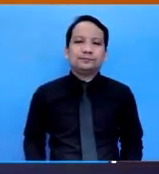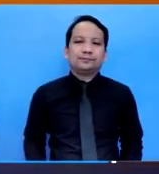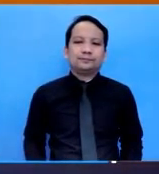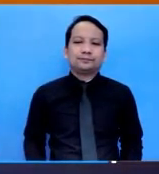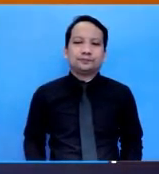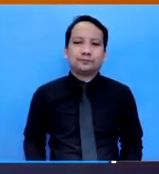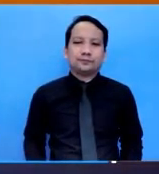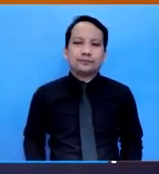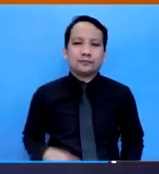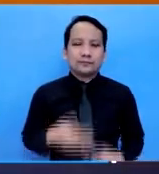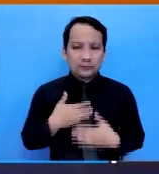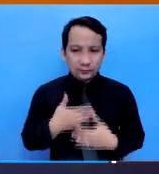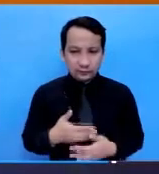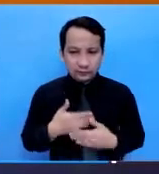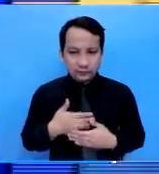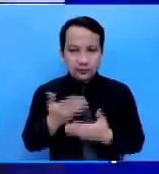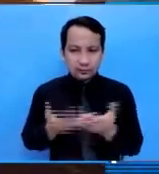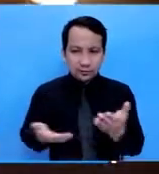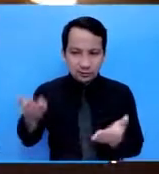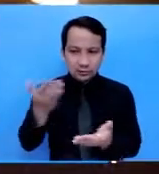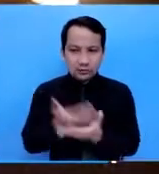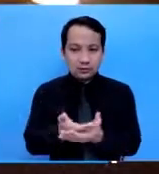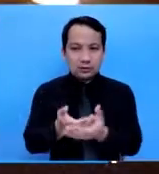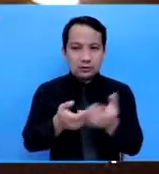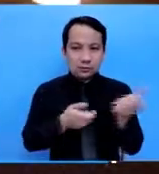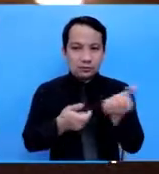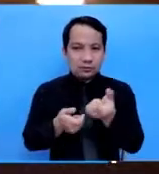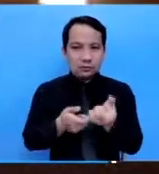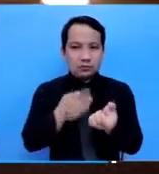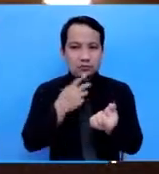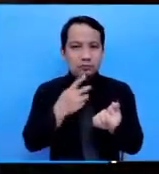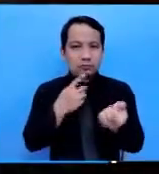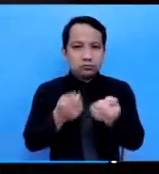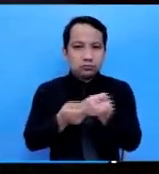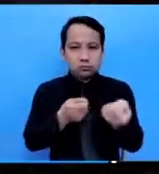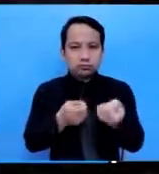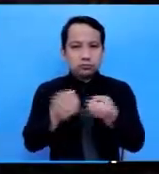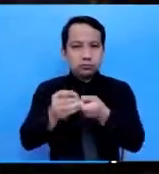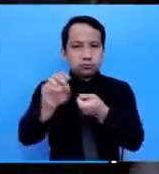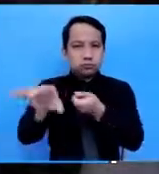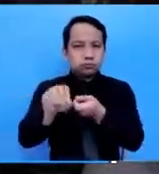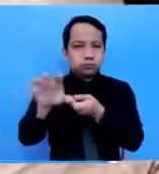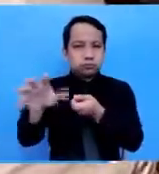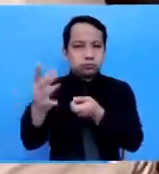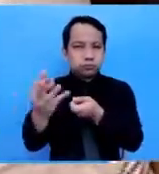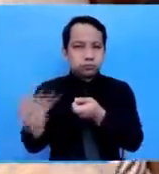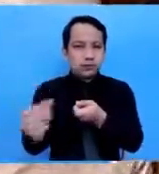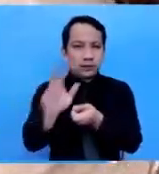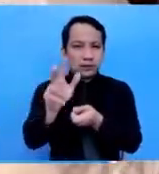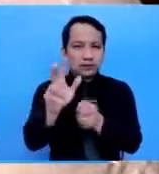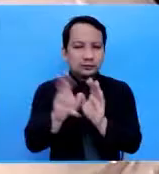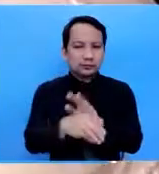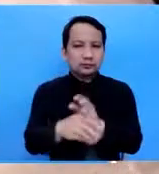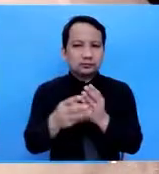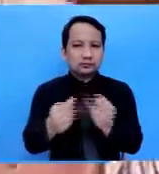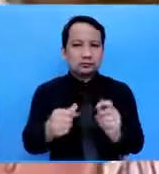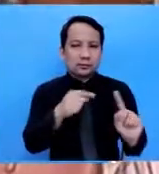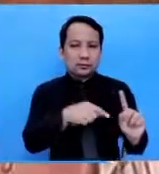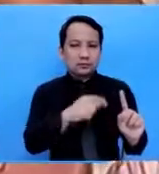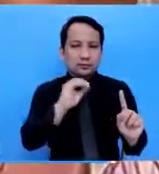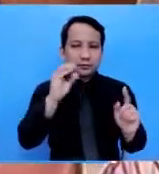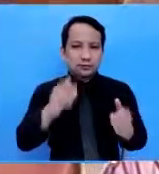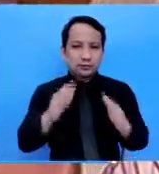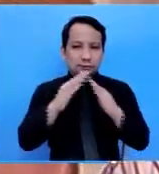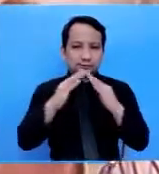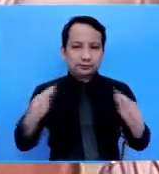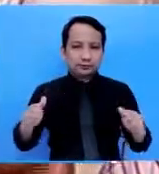Nakahinga lang sila na maluwag nang dumating ang mga bumbero. Naapula rin ang apoy matapos ang 30 minuto. Ang may-ari ng nasunog na bahay,